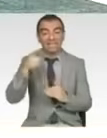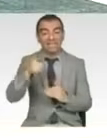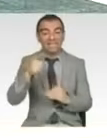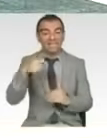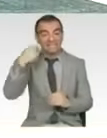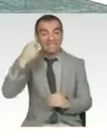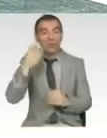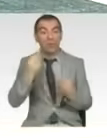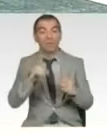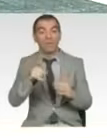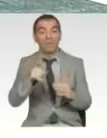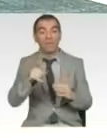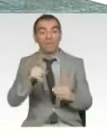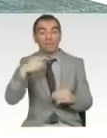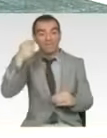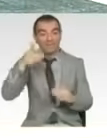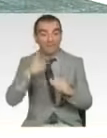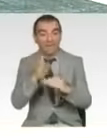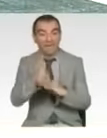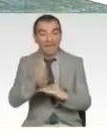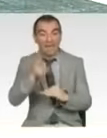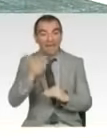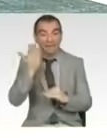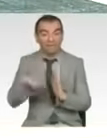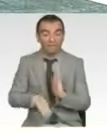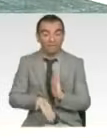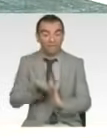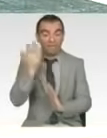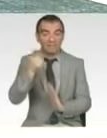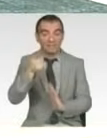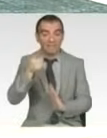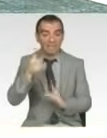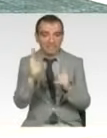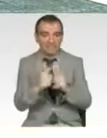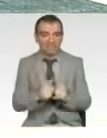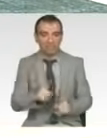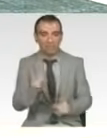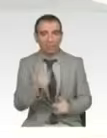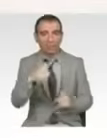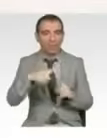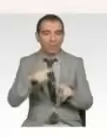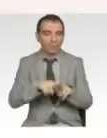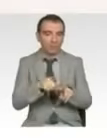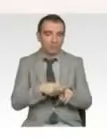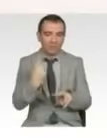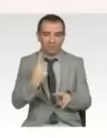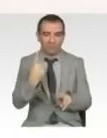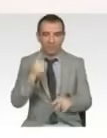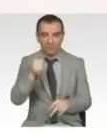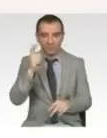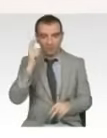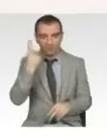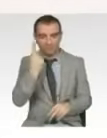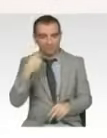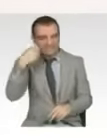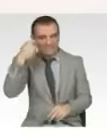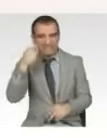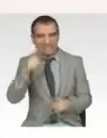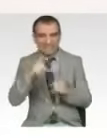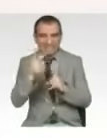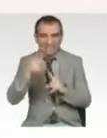da vizyona giren en çok izleyici sağlamış filmdi ilk film. Yani Tay'ın dizisi yok. Daha önce bilinen bir marka evet, evet, değil. Evet evet